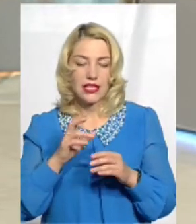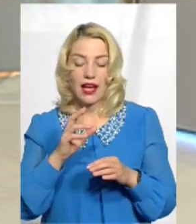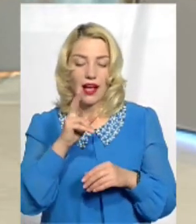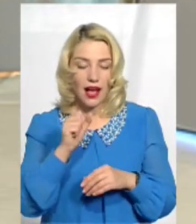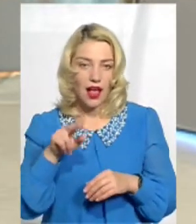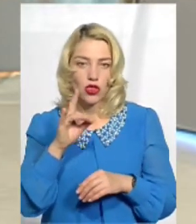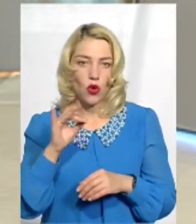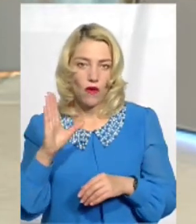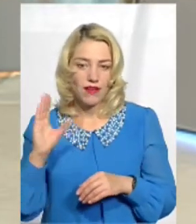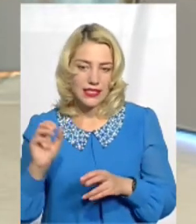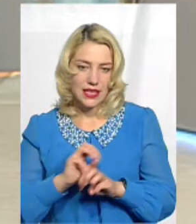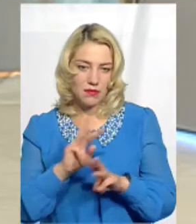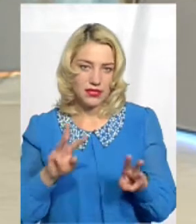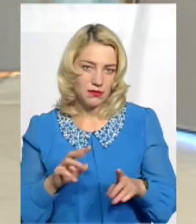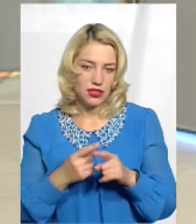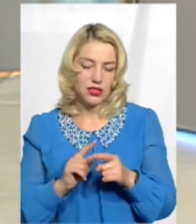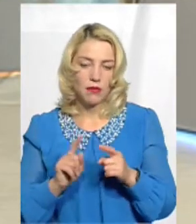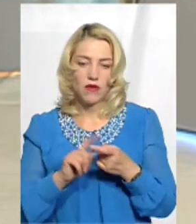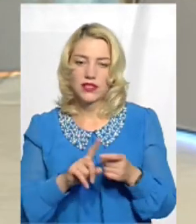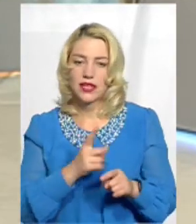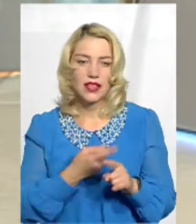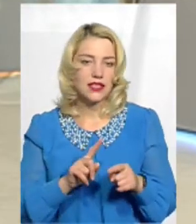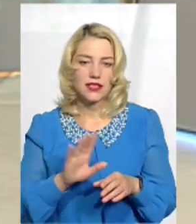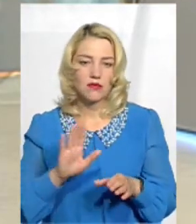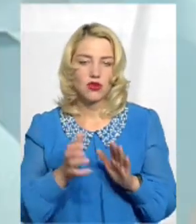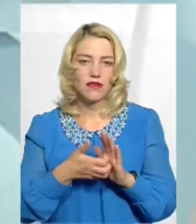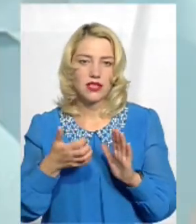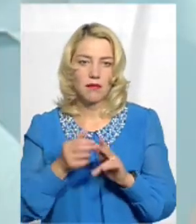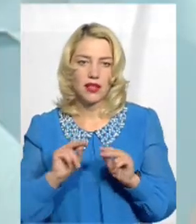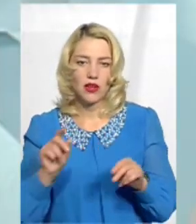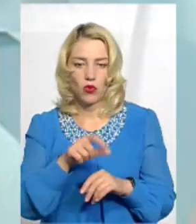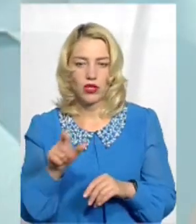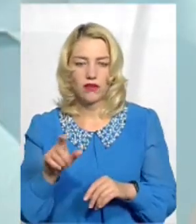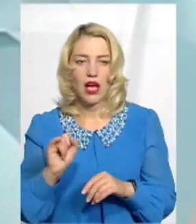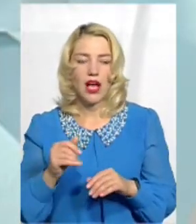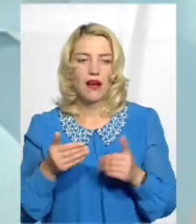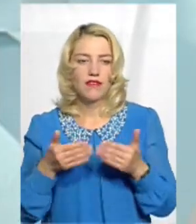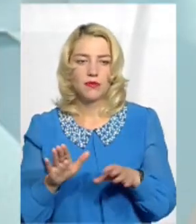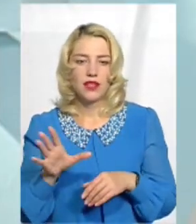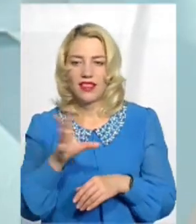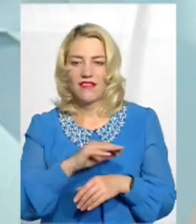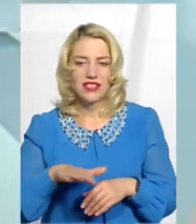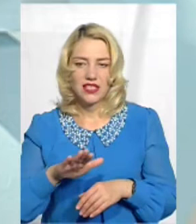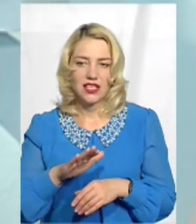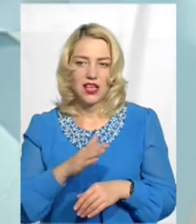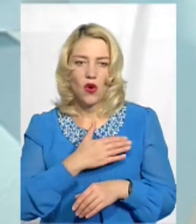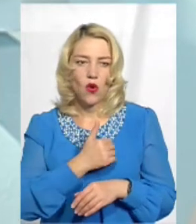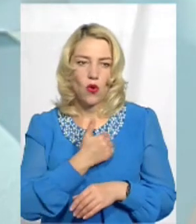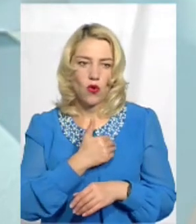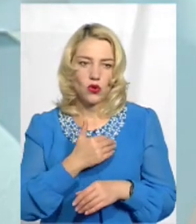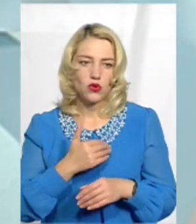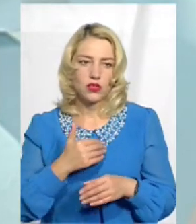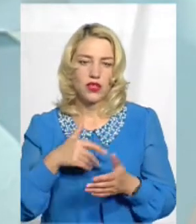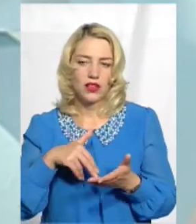забезпеченням, які пов'язані скоріше не з тим, що не вистачає педагогічних працівників, а випускники не всі хочуть іти працювати за